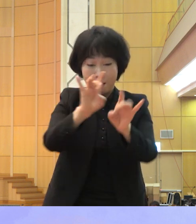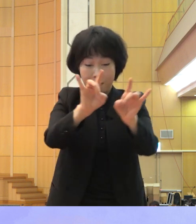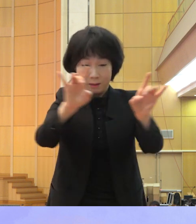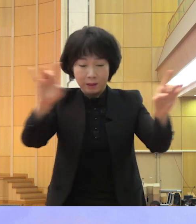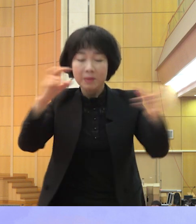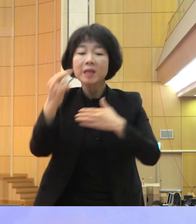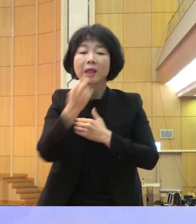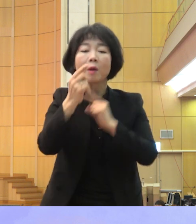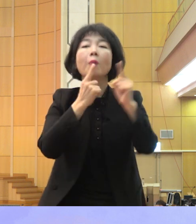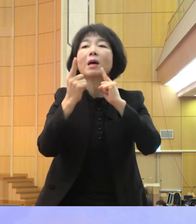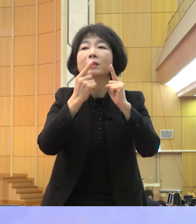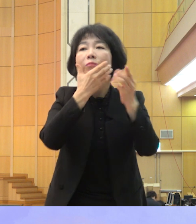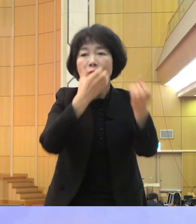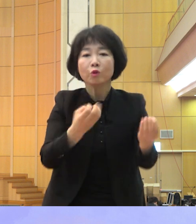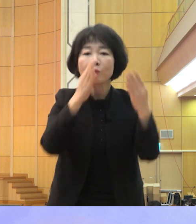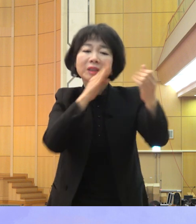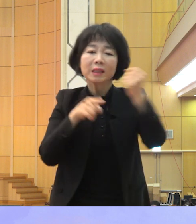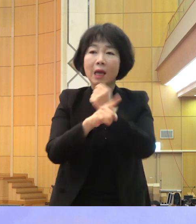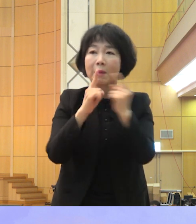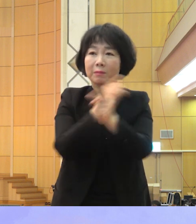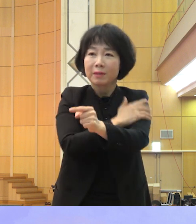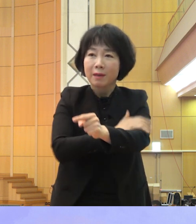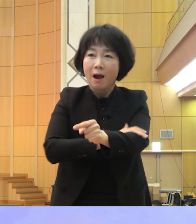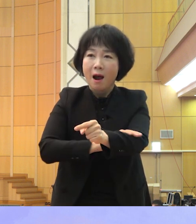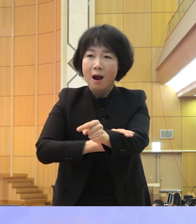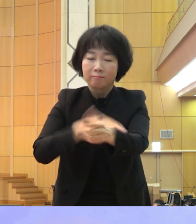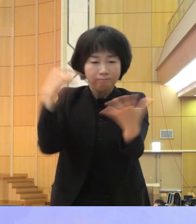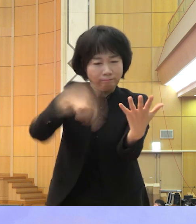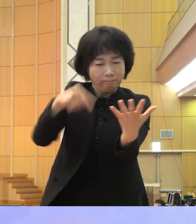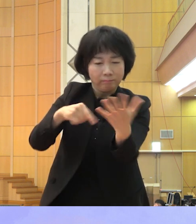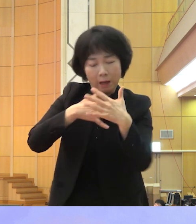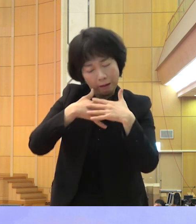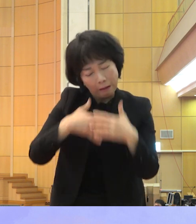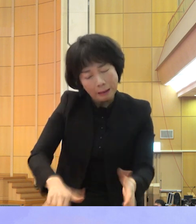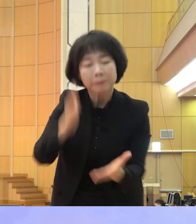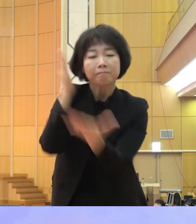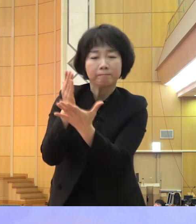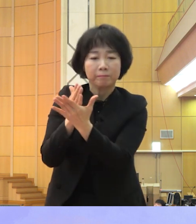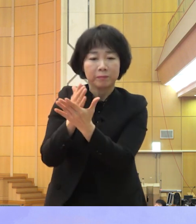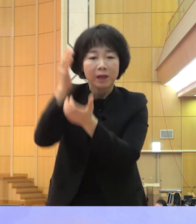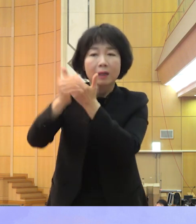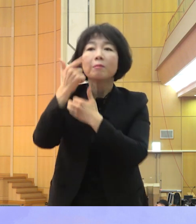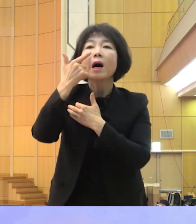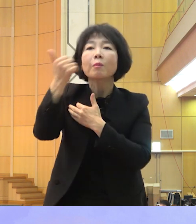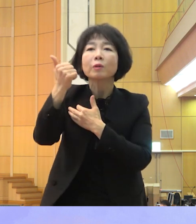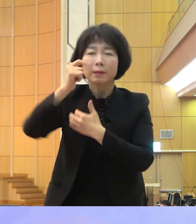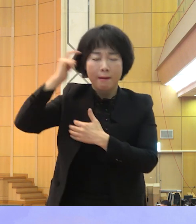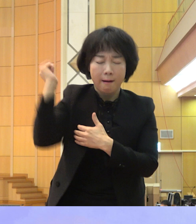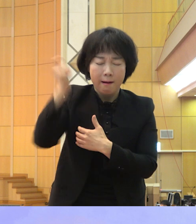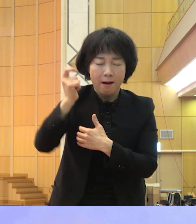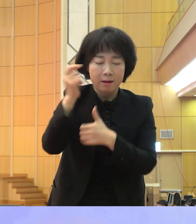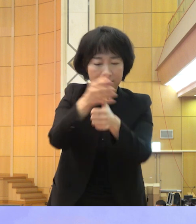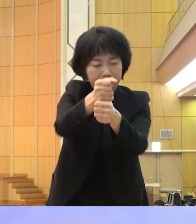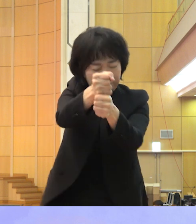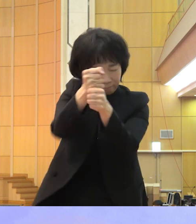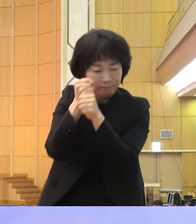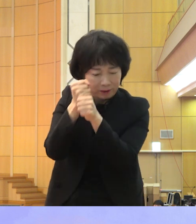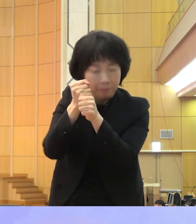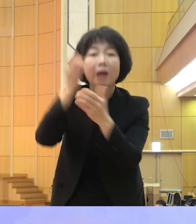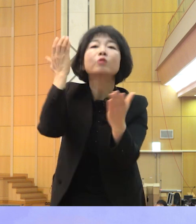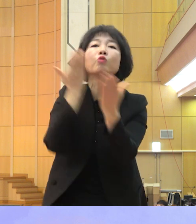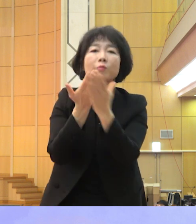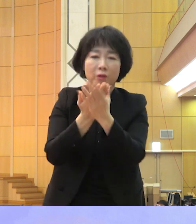성도들에게 생명의 말씀과 진리의 말씀을 더하게 조금도 저장하여 뵙도록 하나님 아버지께서 강권적으로